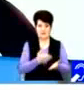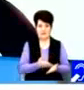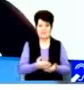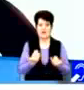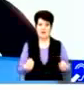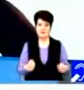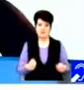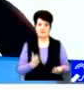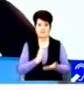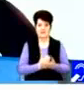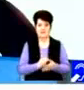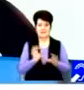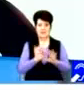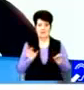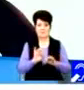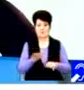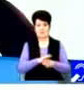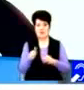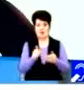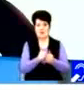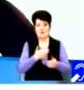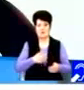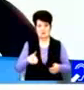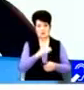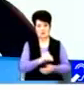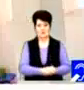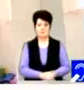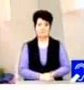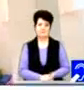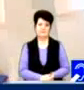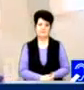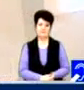Descoperiți astăzi într un reportaj realizat de colegii noștri de la matinalii